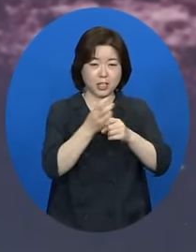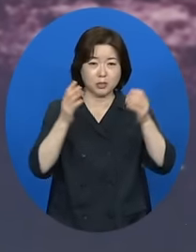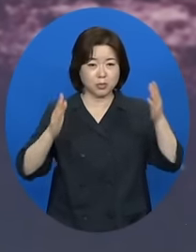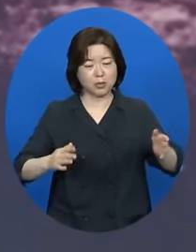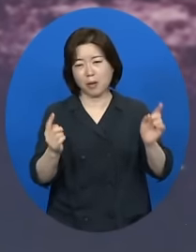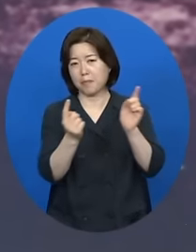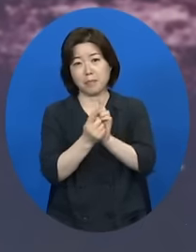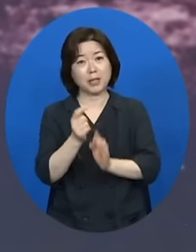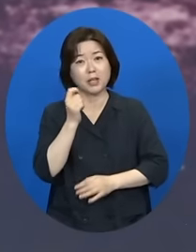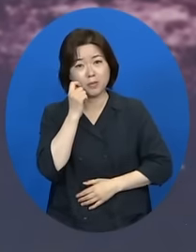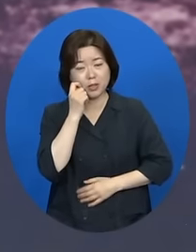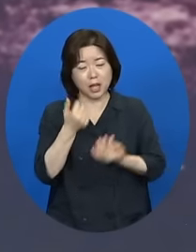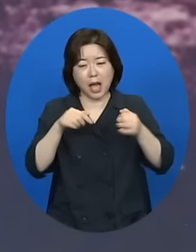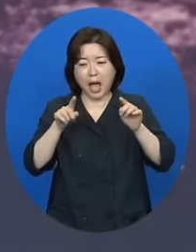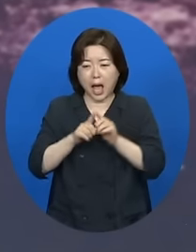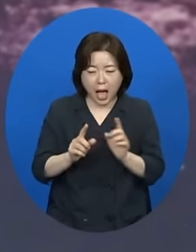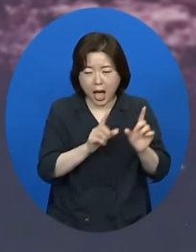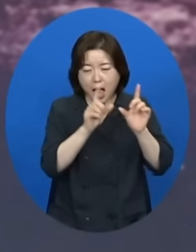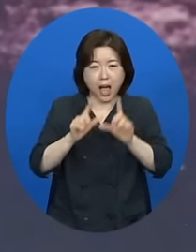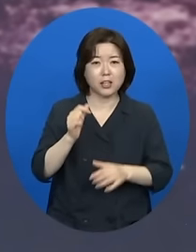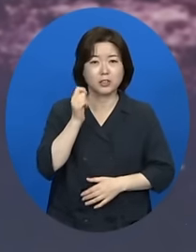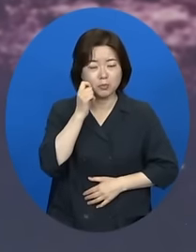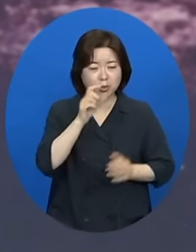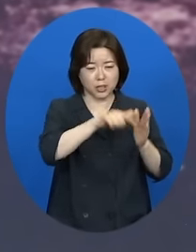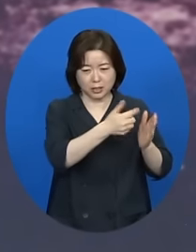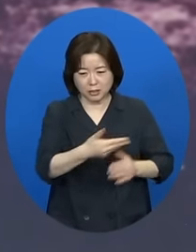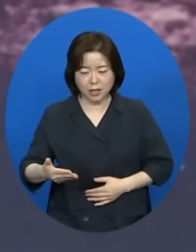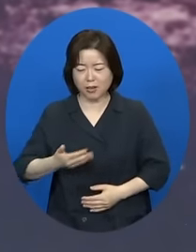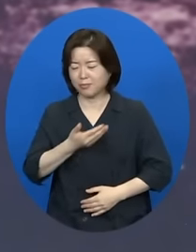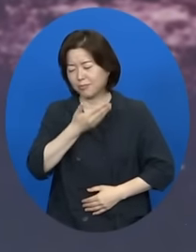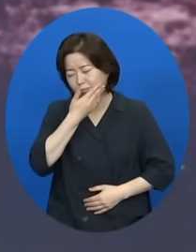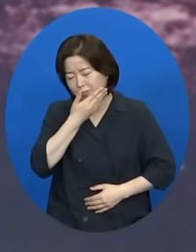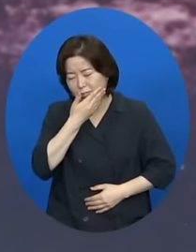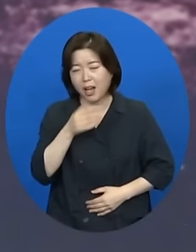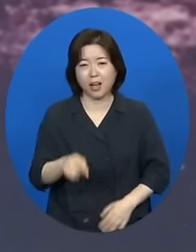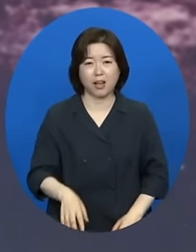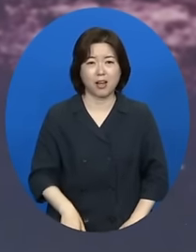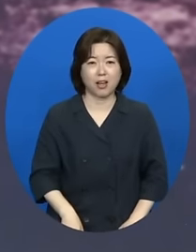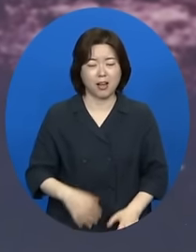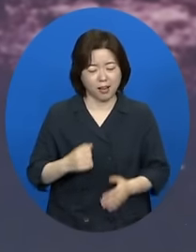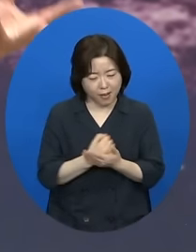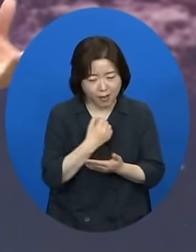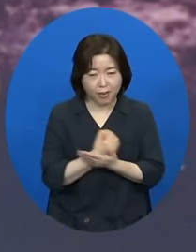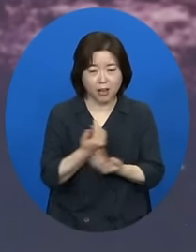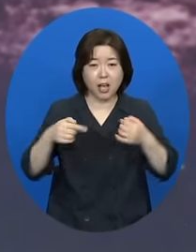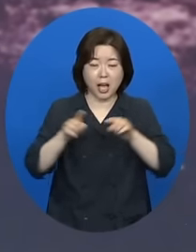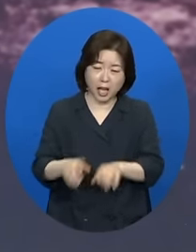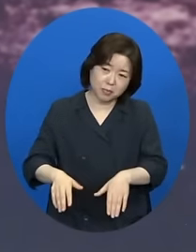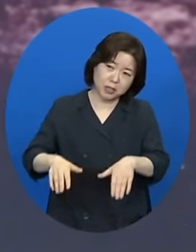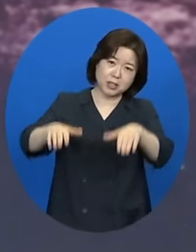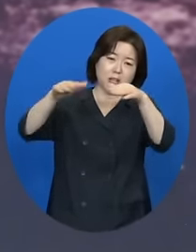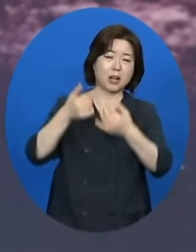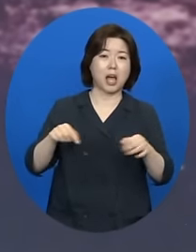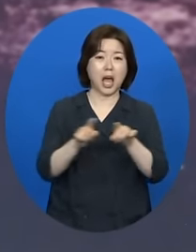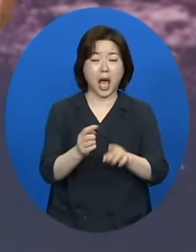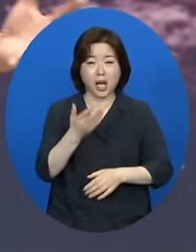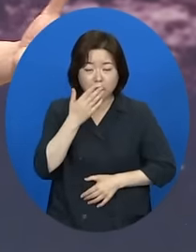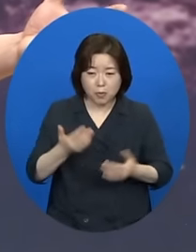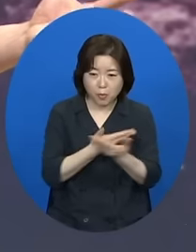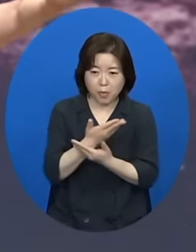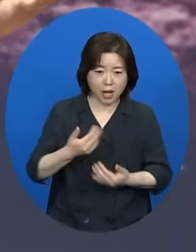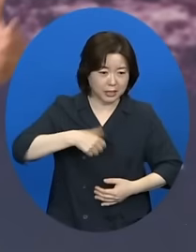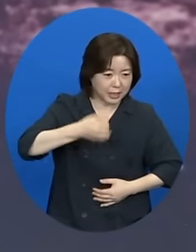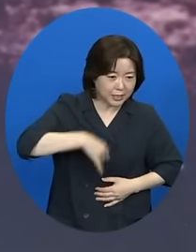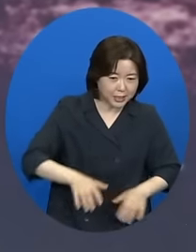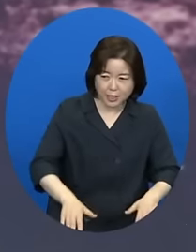못했던, 함께하지 못했던 그 세월도 너무나 아까운 거예요. 우리가 함께 자라며 함께 먹고 함께 자녀들